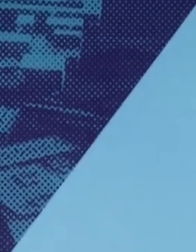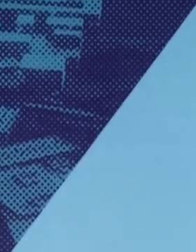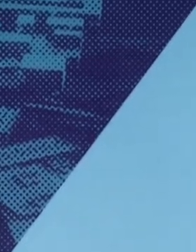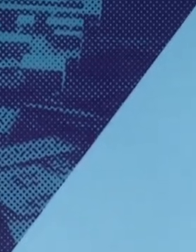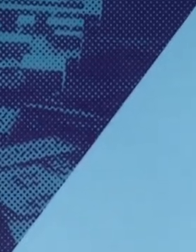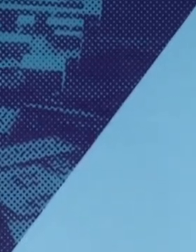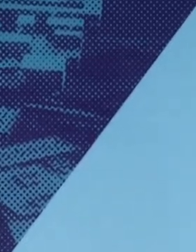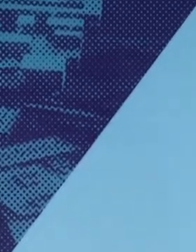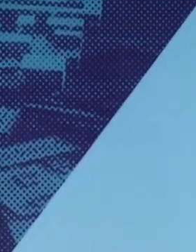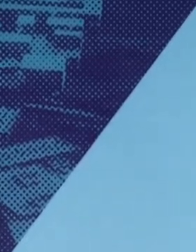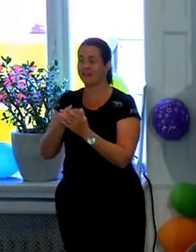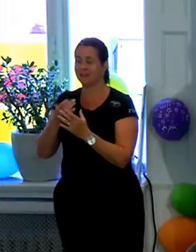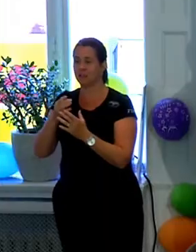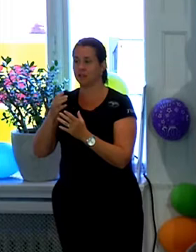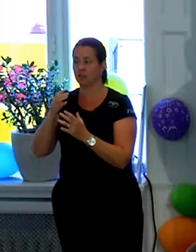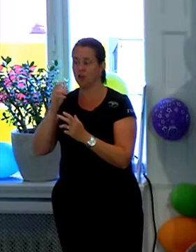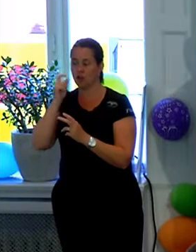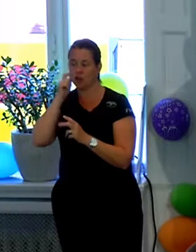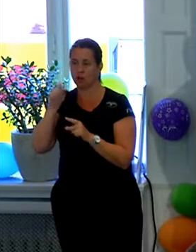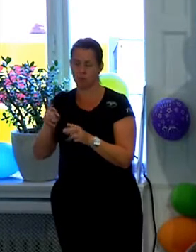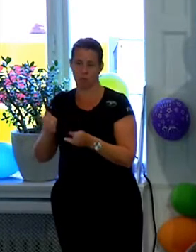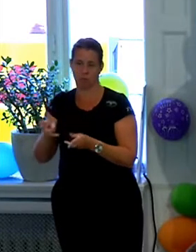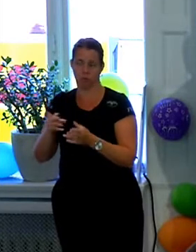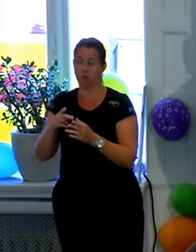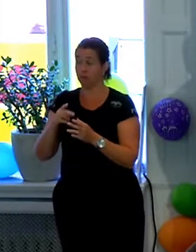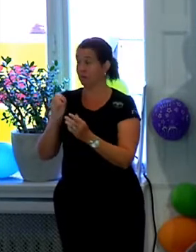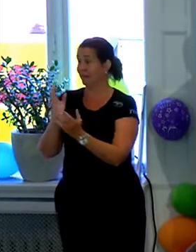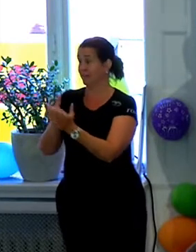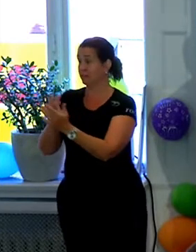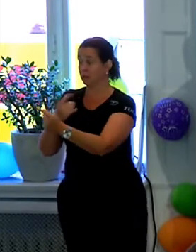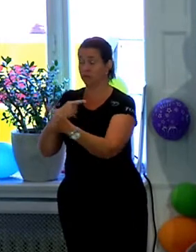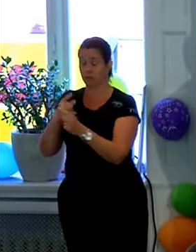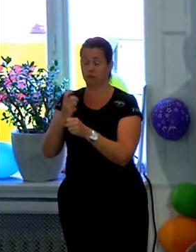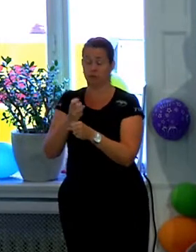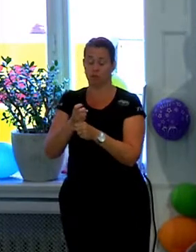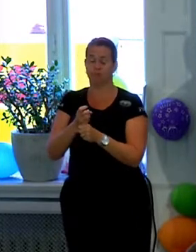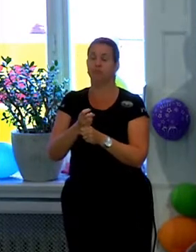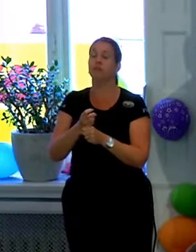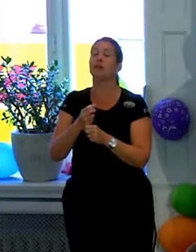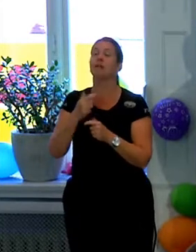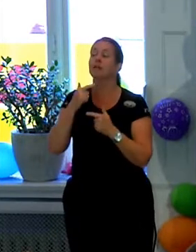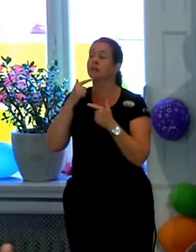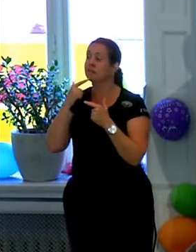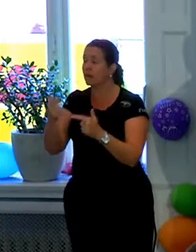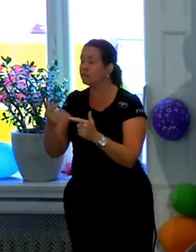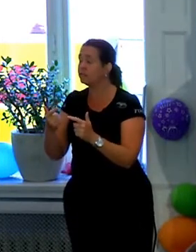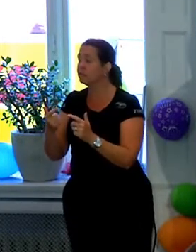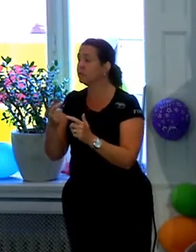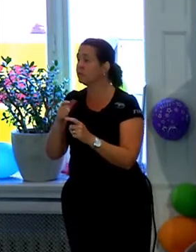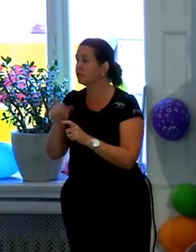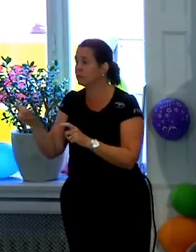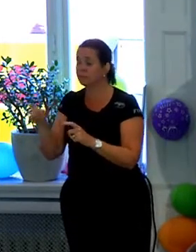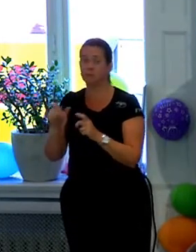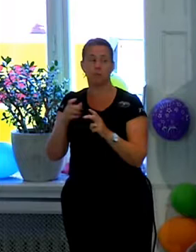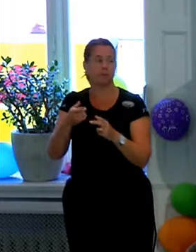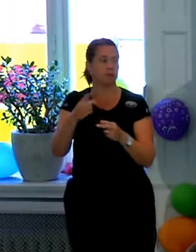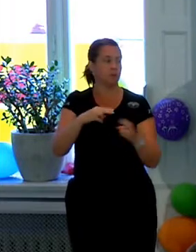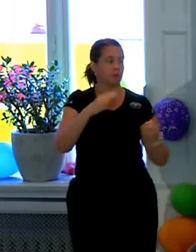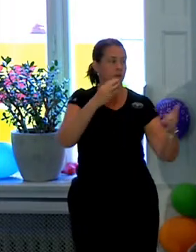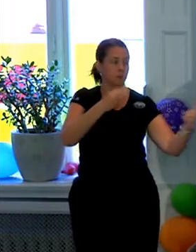Helsingborg-Helsingörsförbindelsen som vi jobbar med. Så det är en bra inkomstkälla, helt rätt. Tack för inspelet. Vi har en fråga där bak och sen har vi en här i